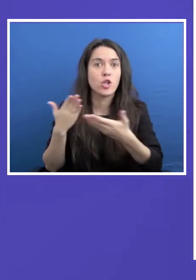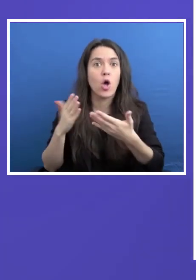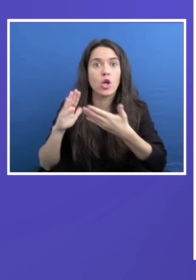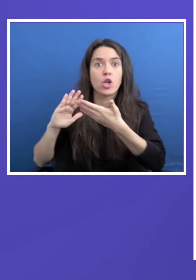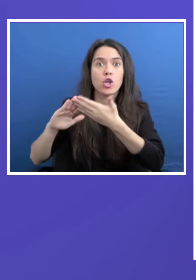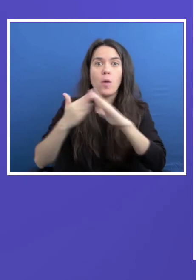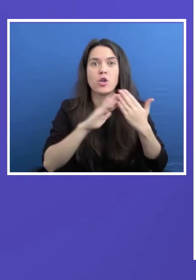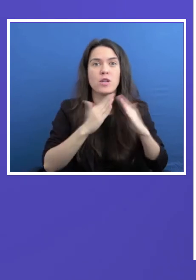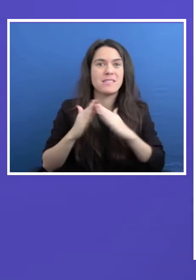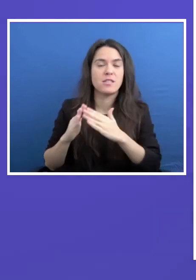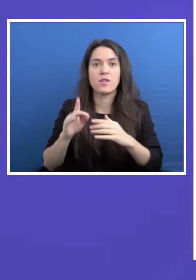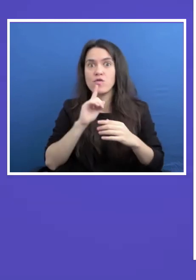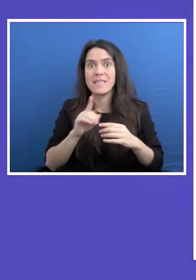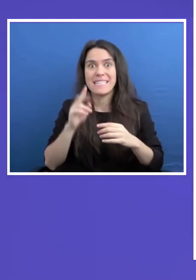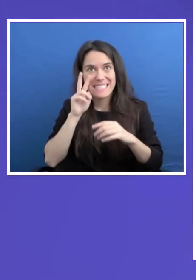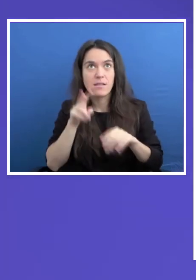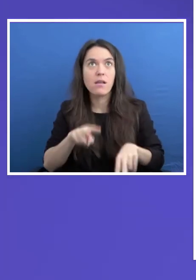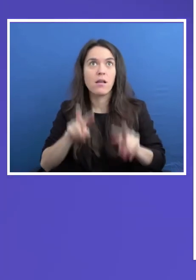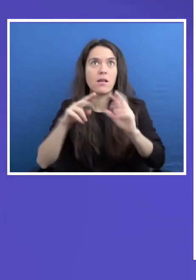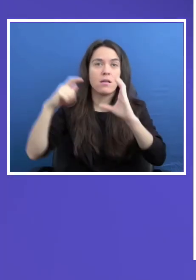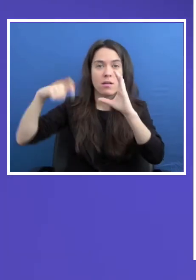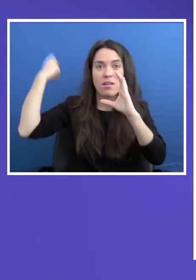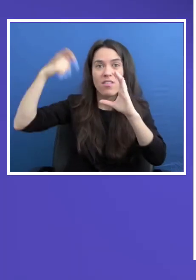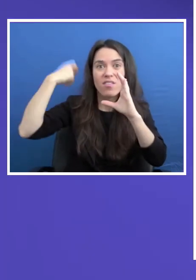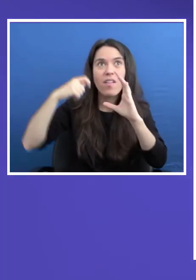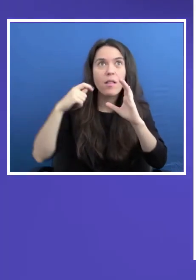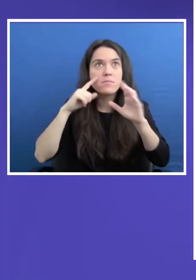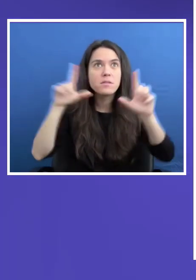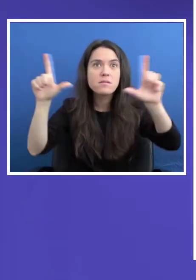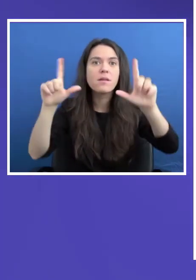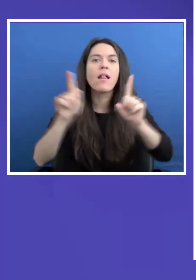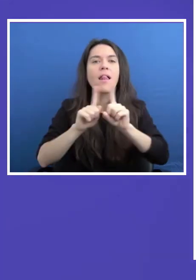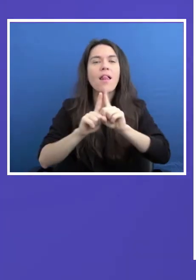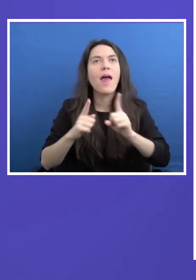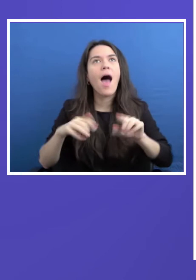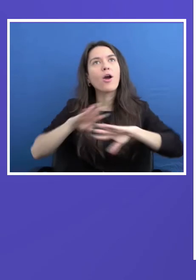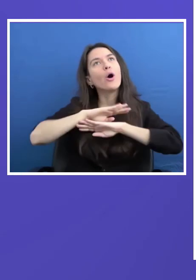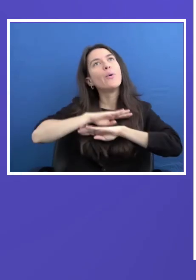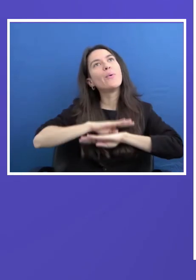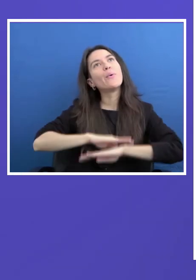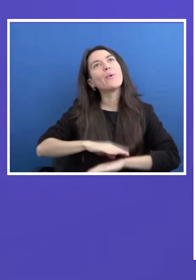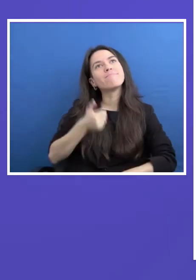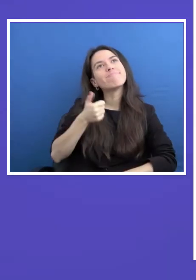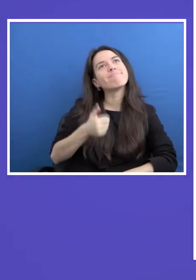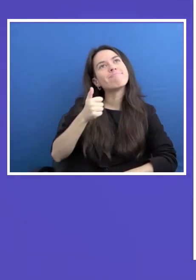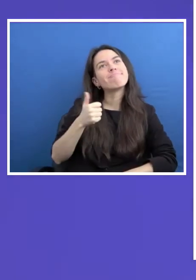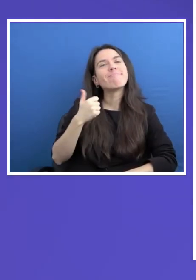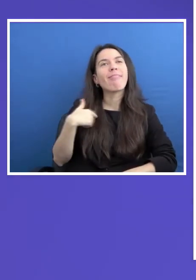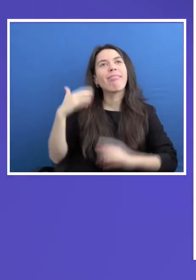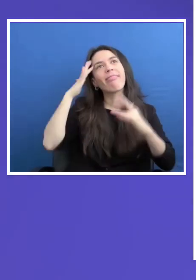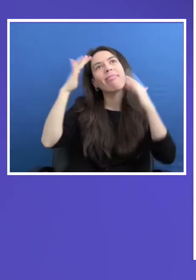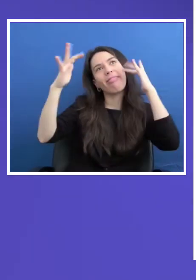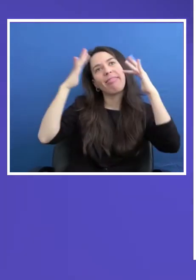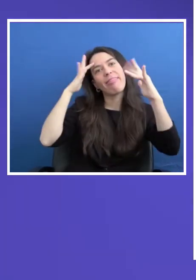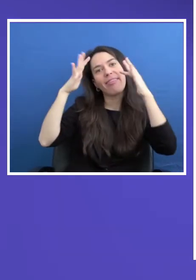وده دور مهم جدا برضو للمرأة. انا شايفه لما بتنجح المرأة كزوجة او كأم ده بيبقى معناها ان هي انسانة عظيمة جدا، انها